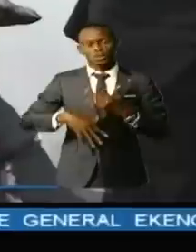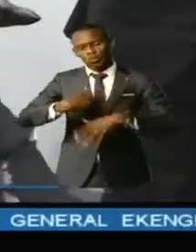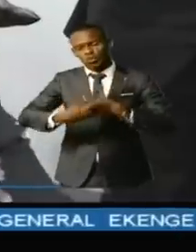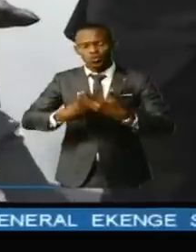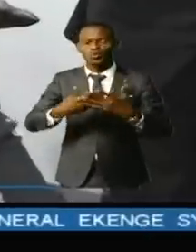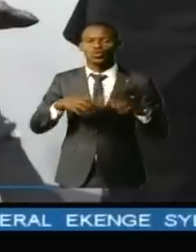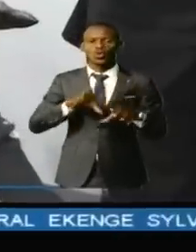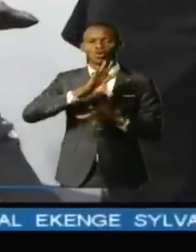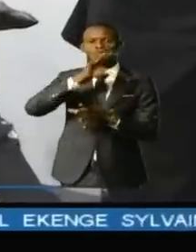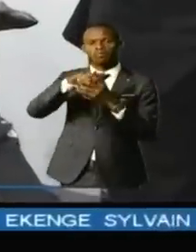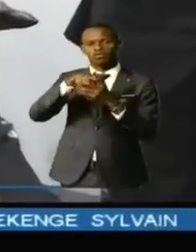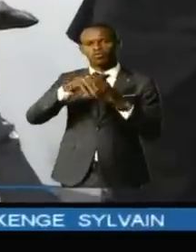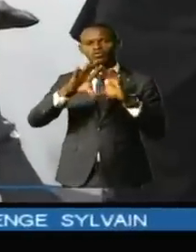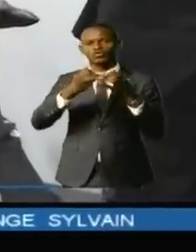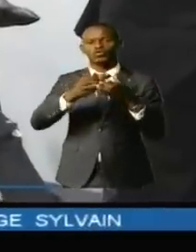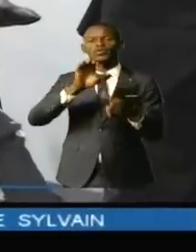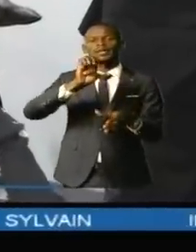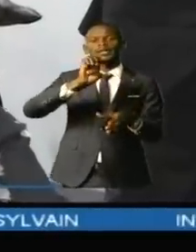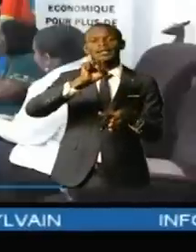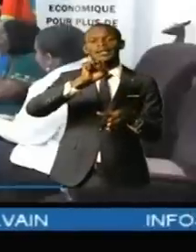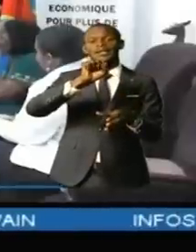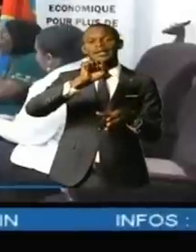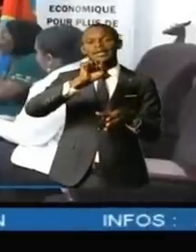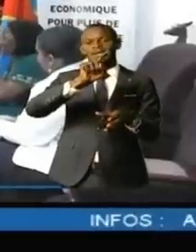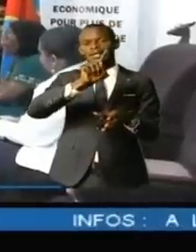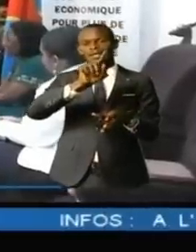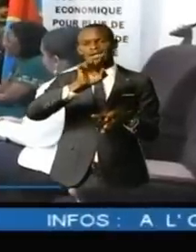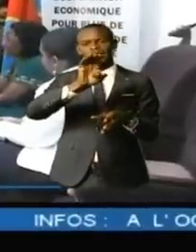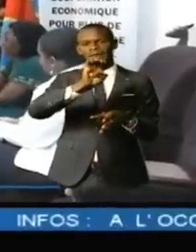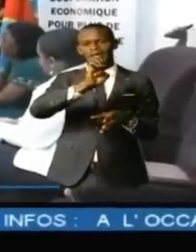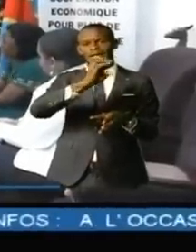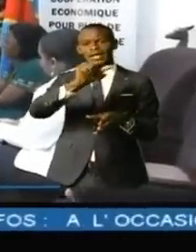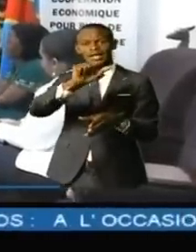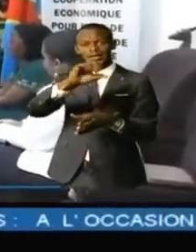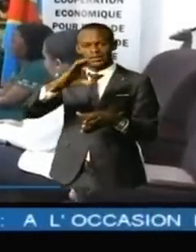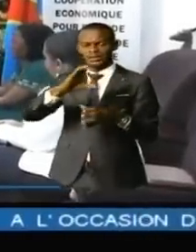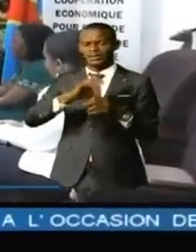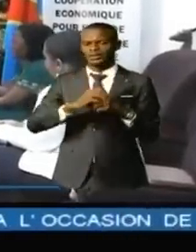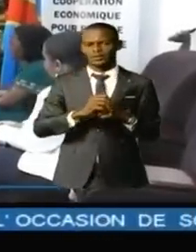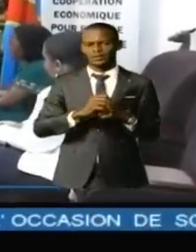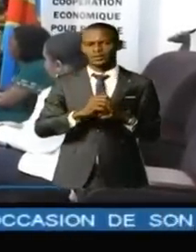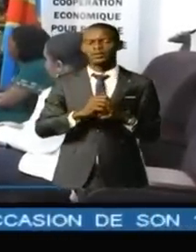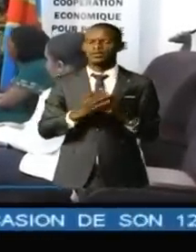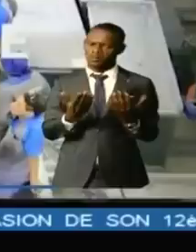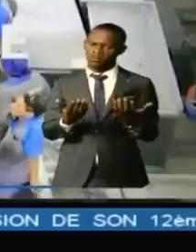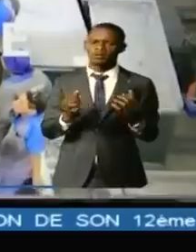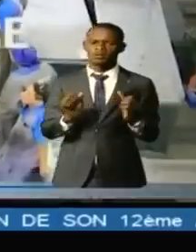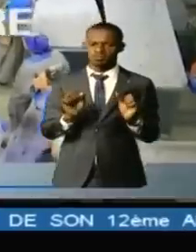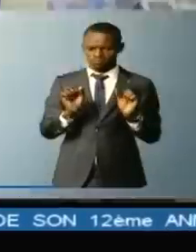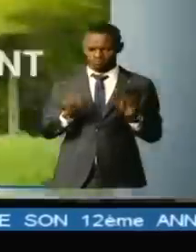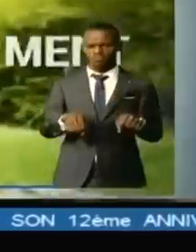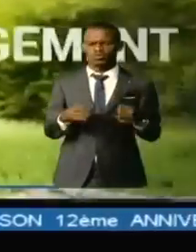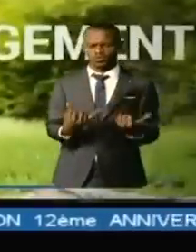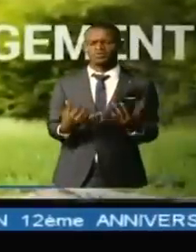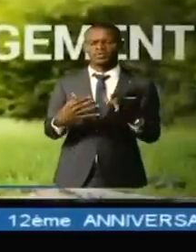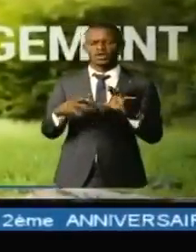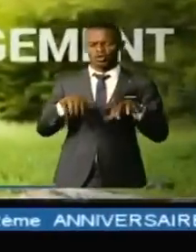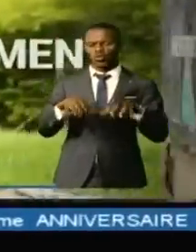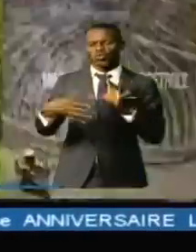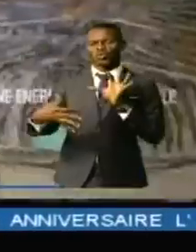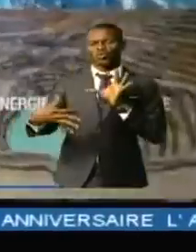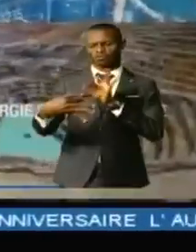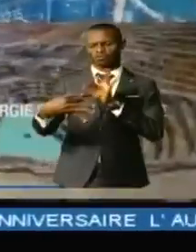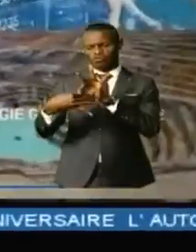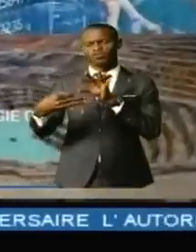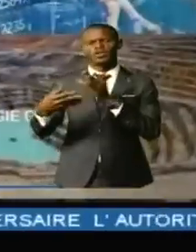Community, le moment est arrivé pour que nous harmonisions nos politiques. Nous puissions faciliter le